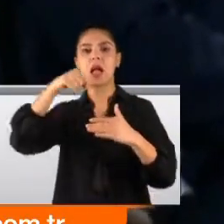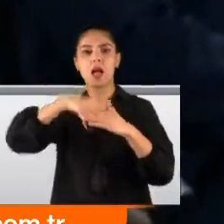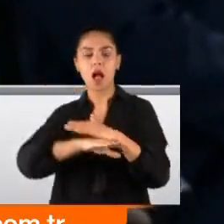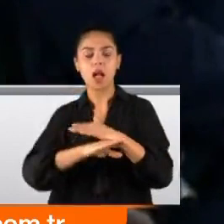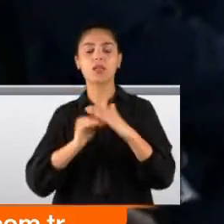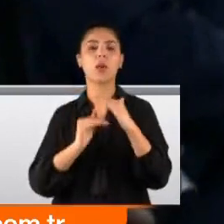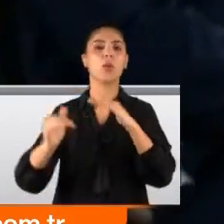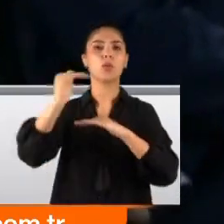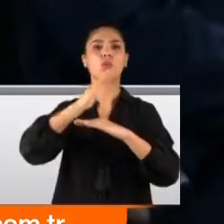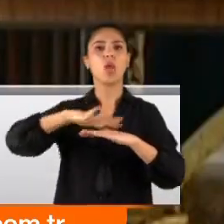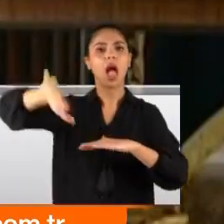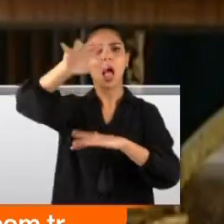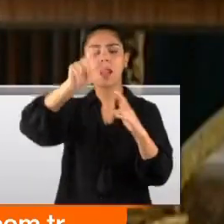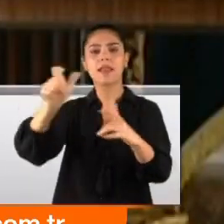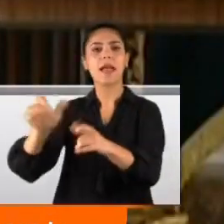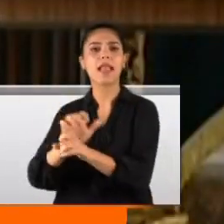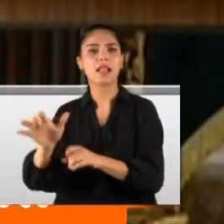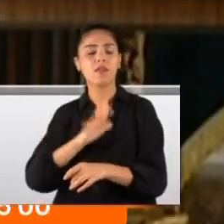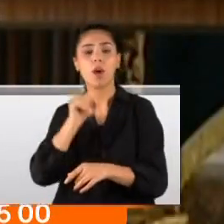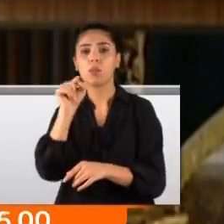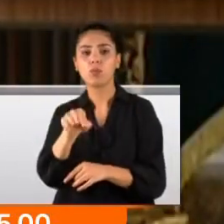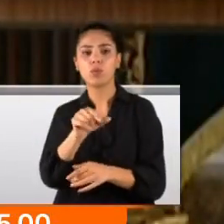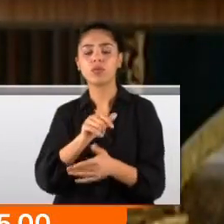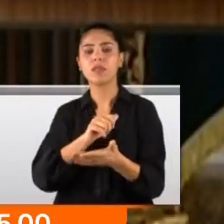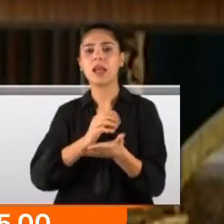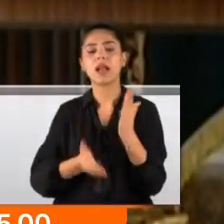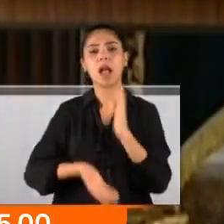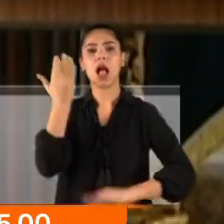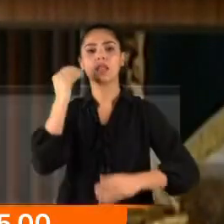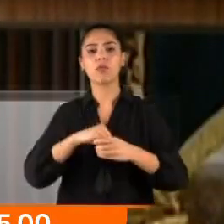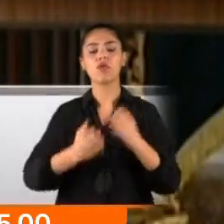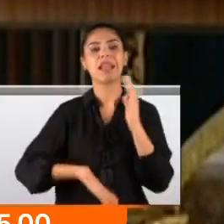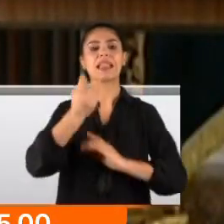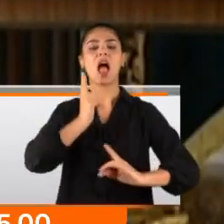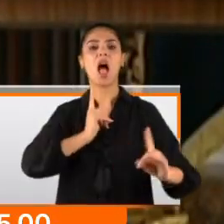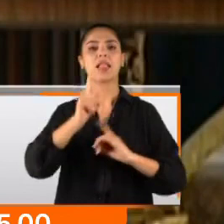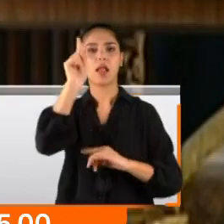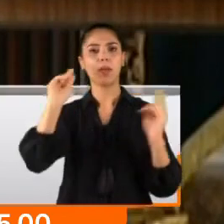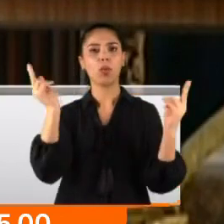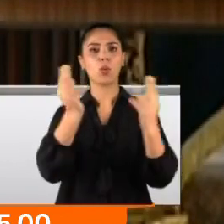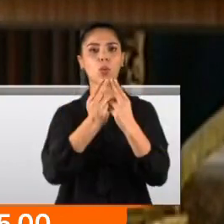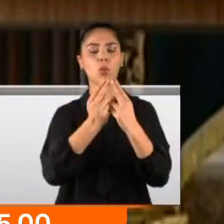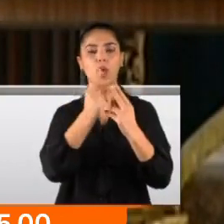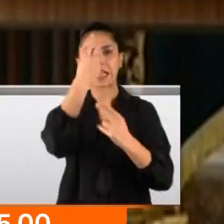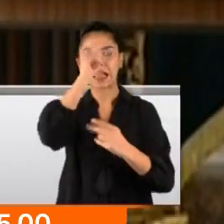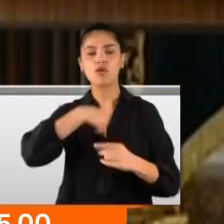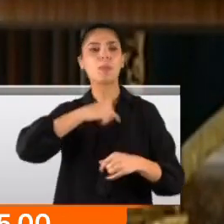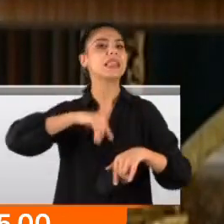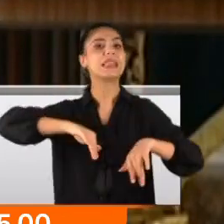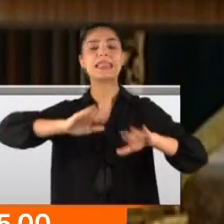üstü, her yerde zulüm. Bunları aşmak için de daha adil bir dünyayı sadece biz